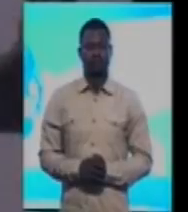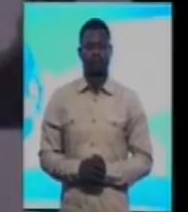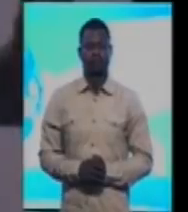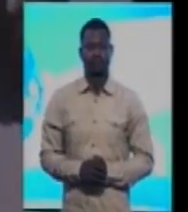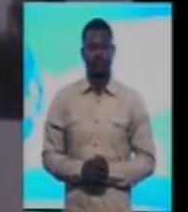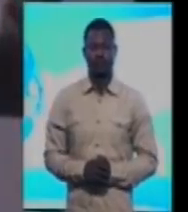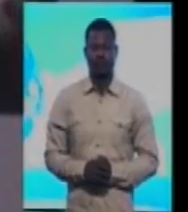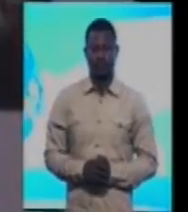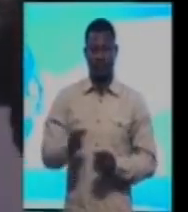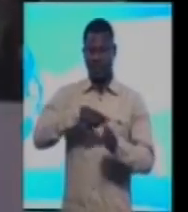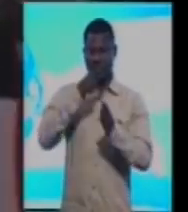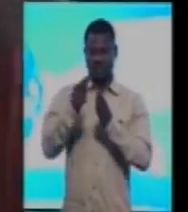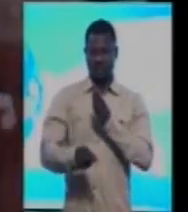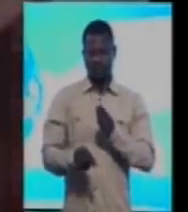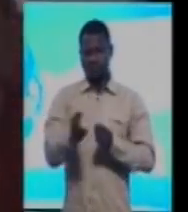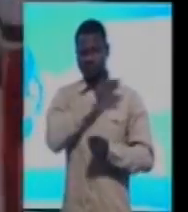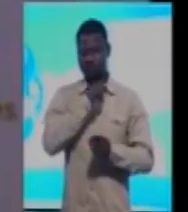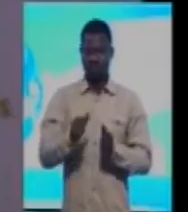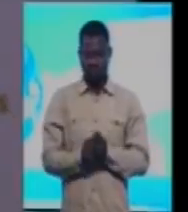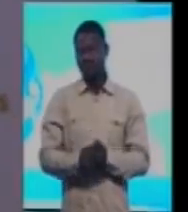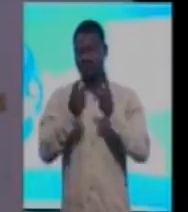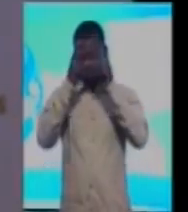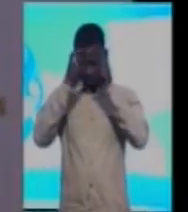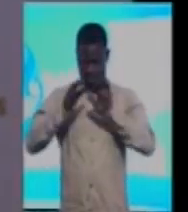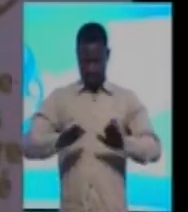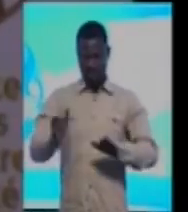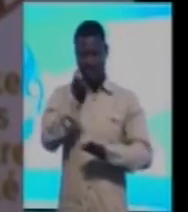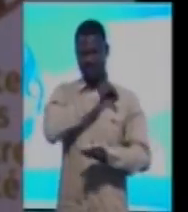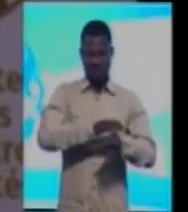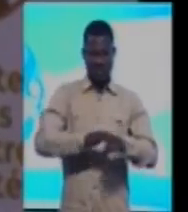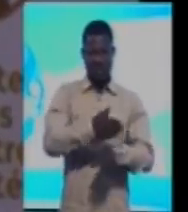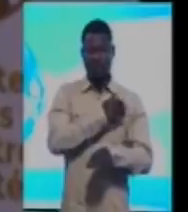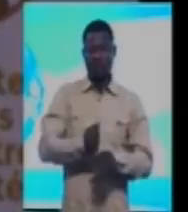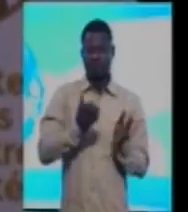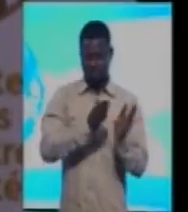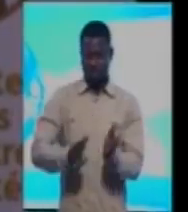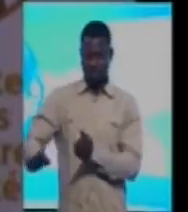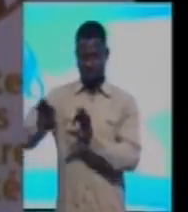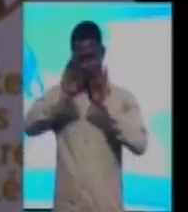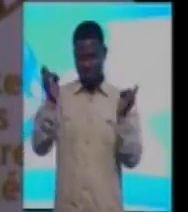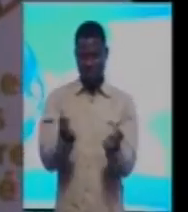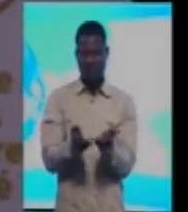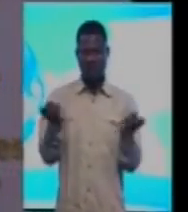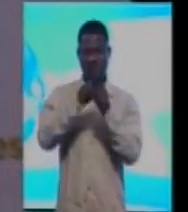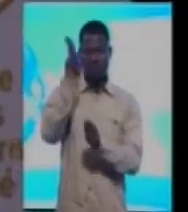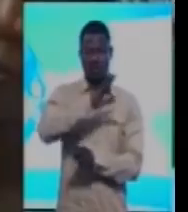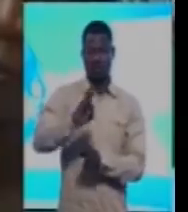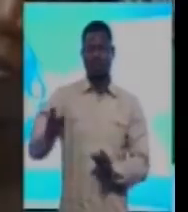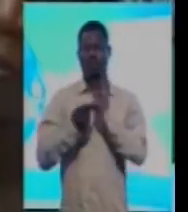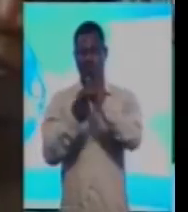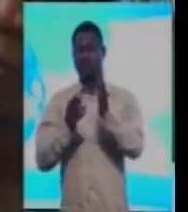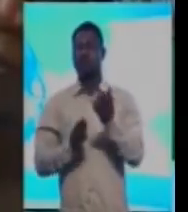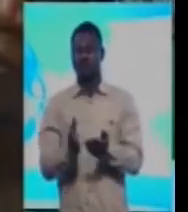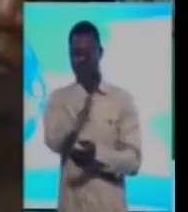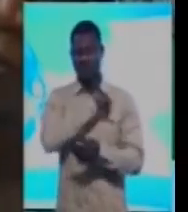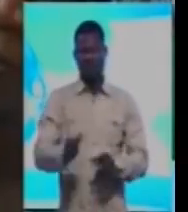Les résultats de l'évaluation de la campagne radiophonique sur la planification familiale au Burkina Faso sont présentés ici aux acteurs intervenants